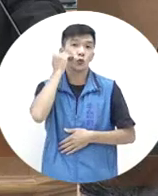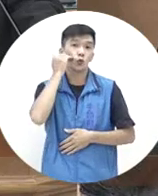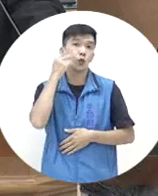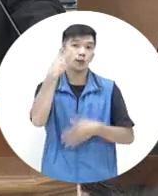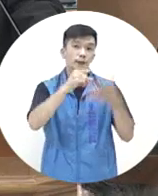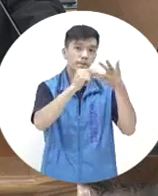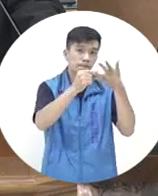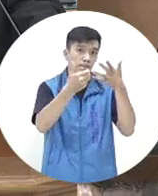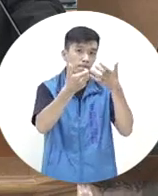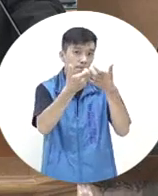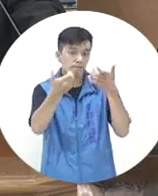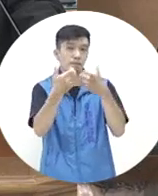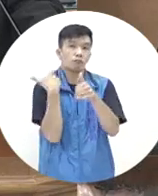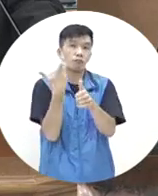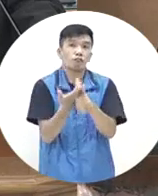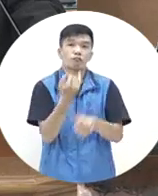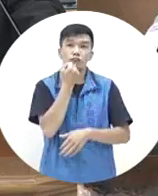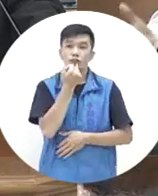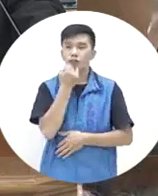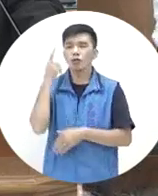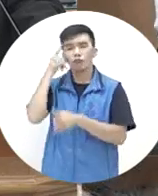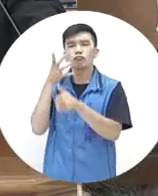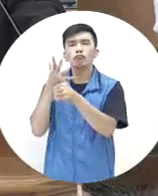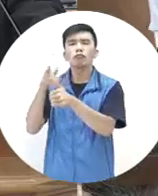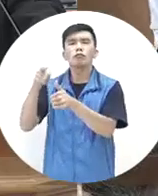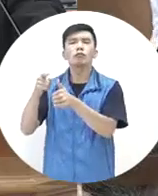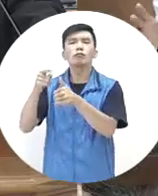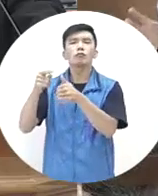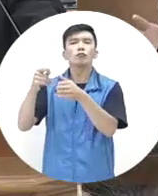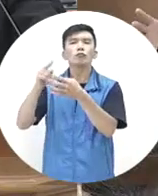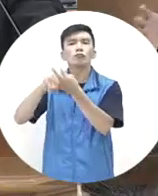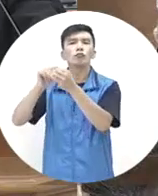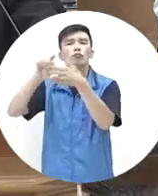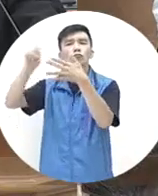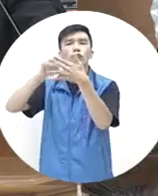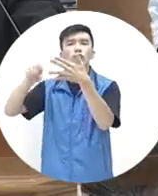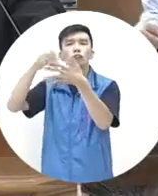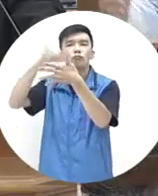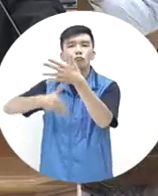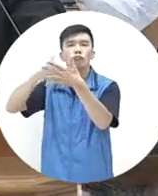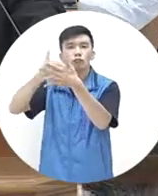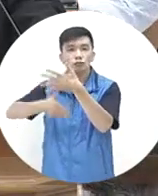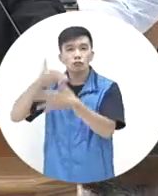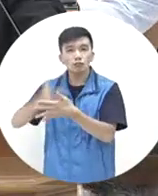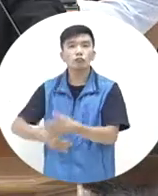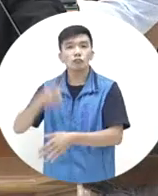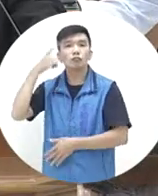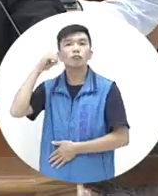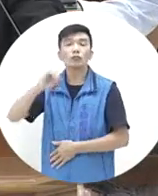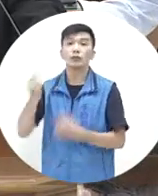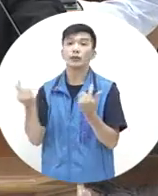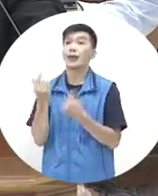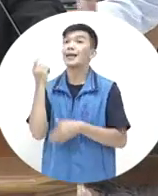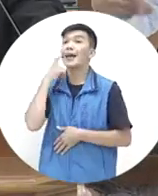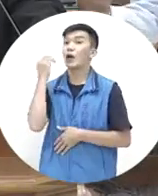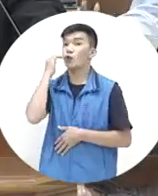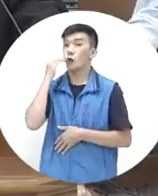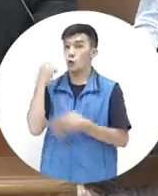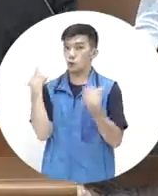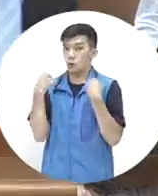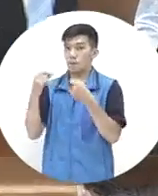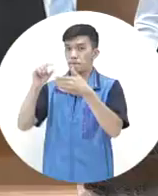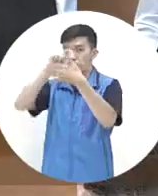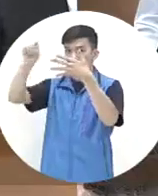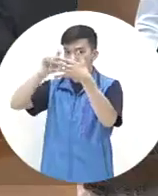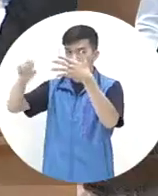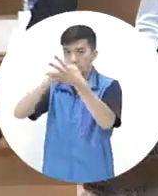理哈、哦。 那怎么处理？我想请问一下，你现在减项嘛？你现在已经是减项包了。可能你原本预计要做10项，那你现在